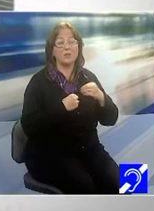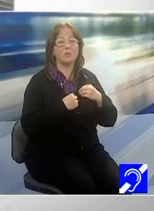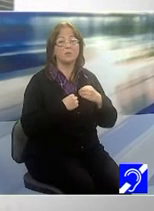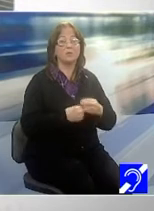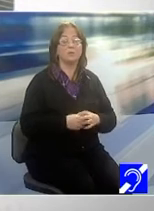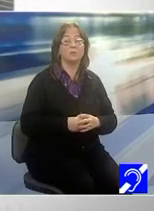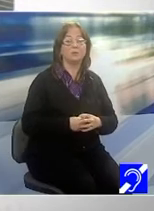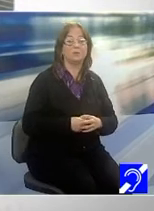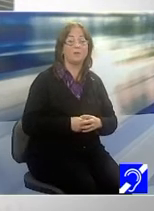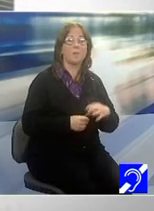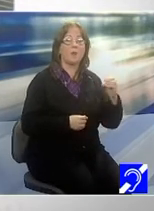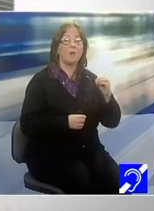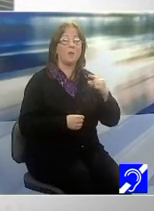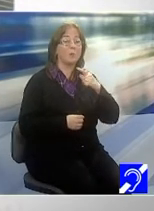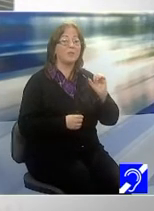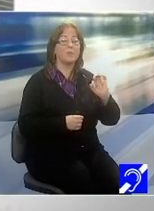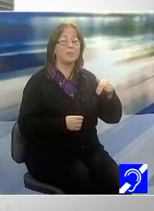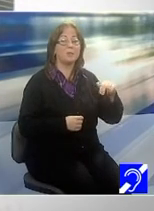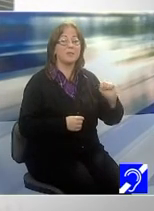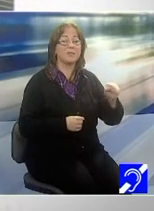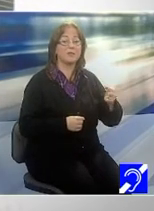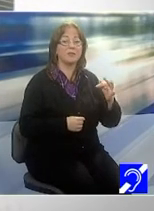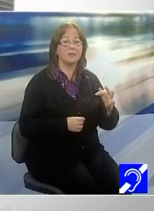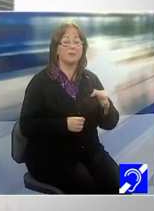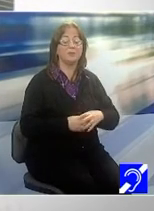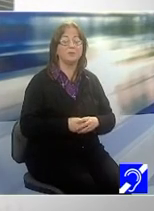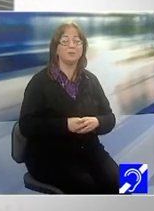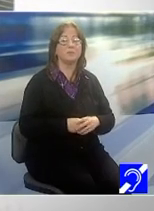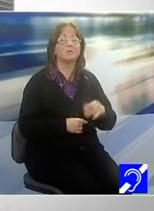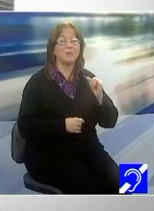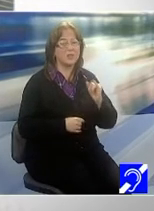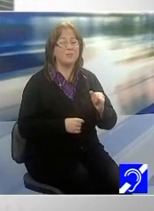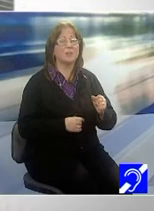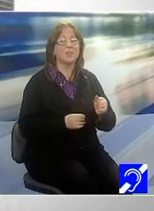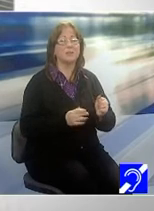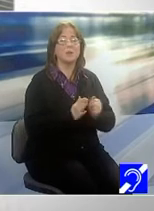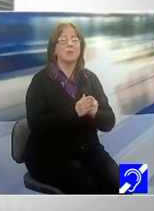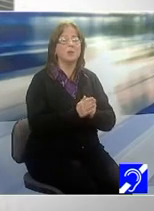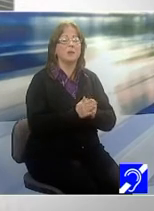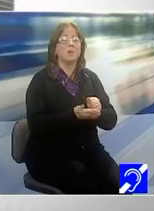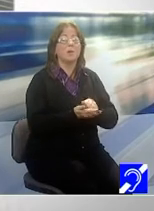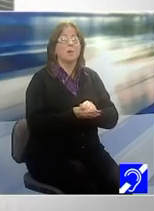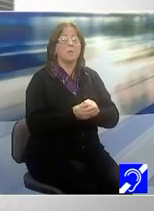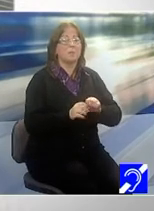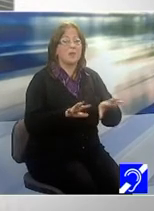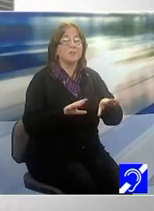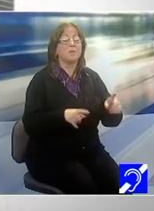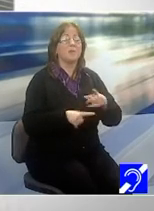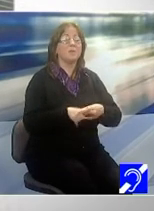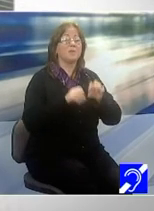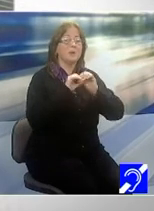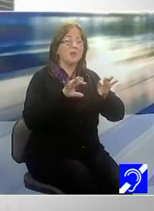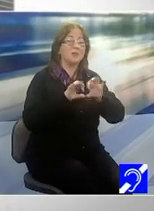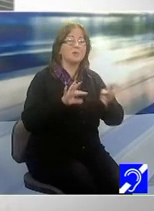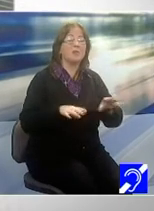Dacă e normal ca mass media, observatorii să fie sceptici și eu sunt